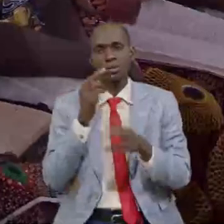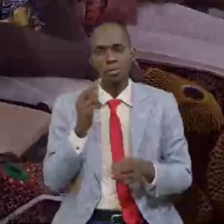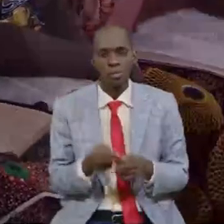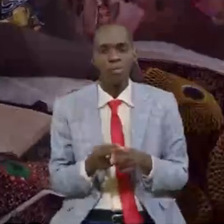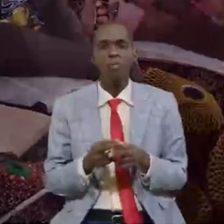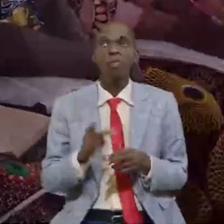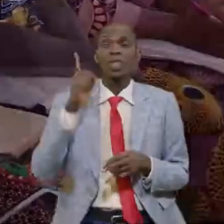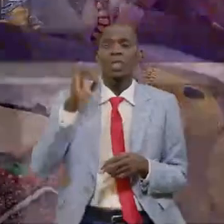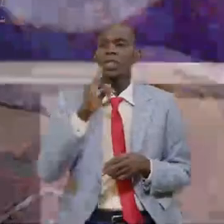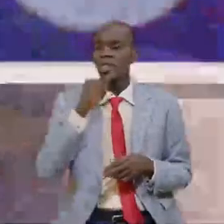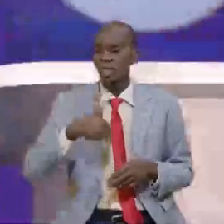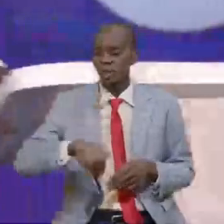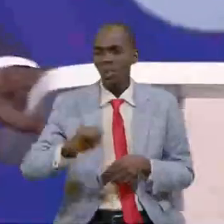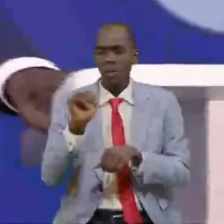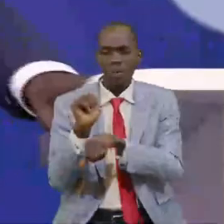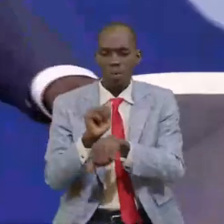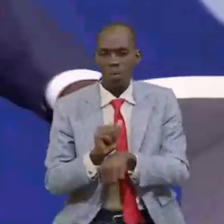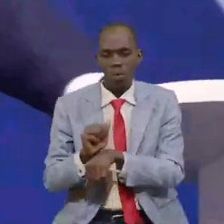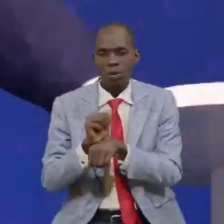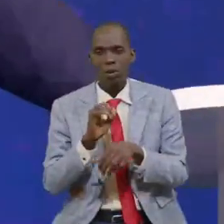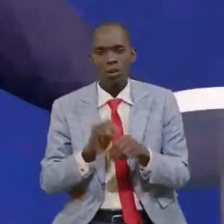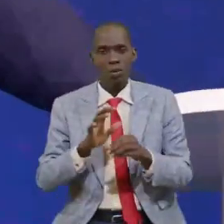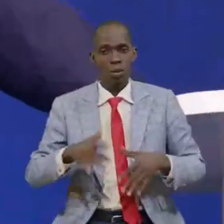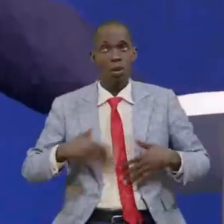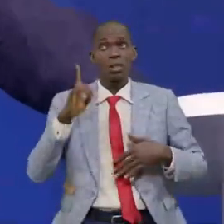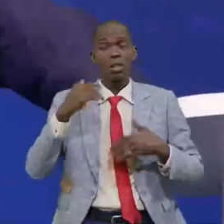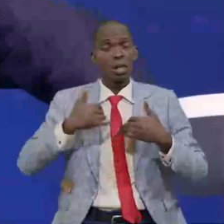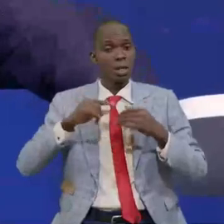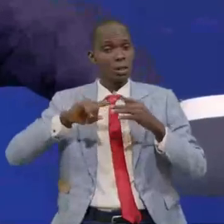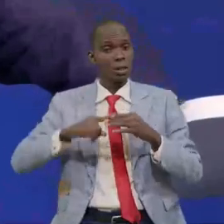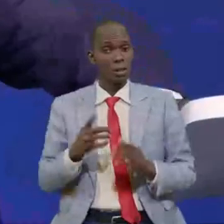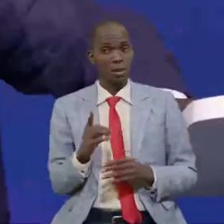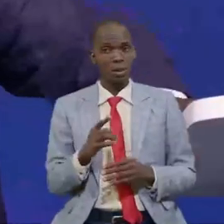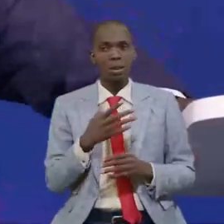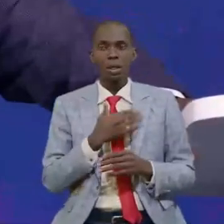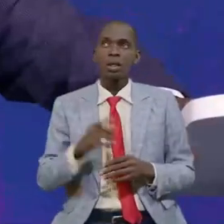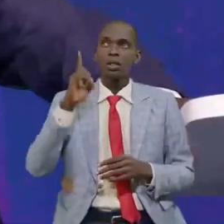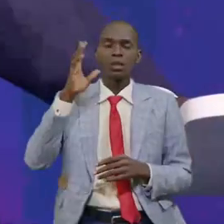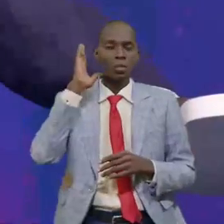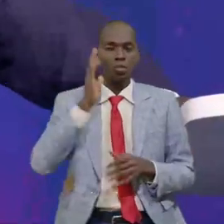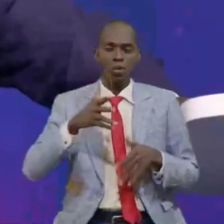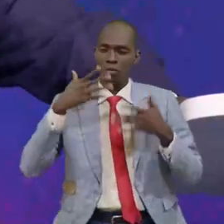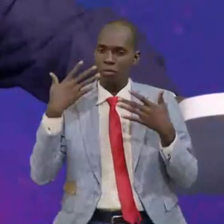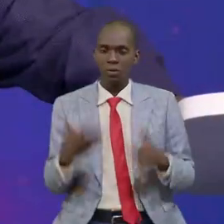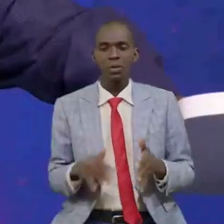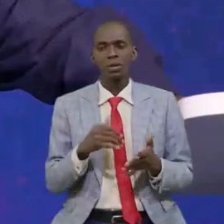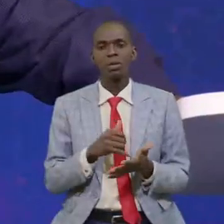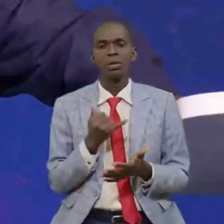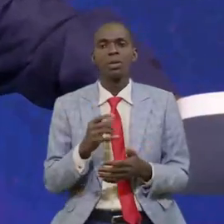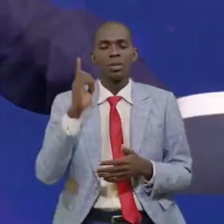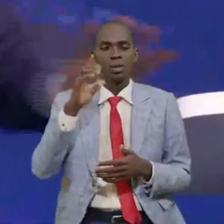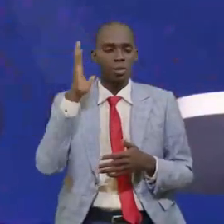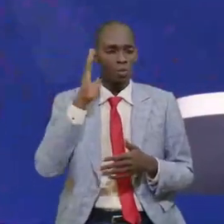Il est en train d'agir, de travailler sur ta vie. Il a commencé et lui va achever fort. Et